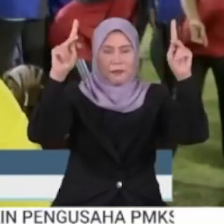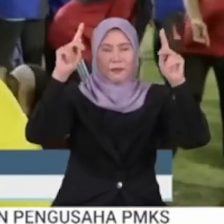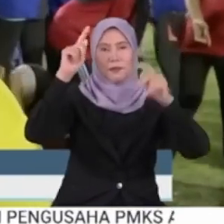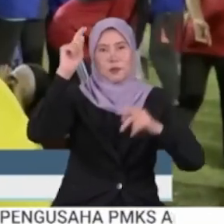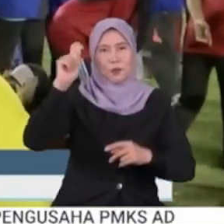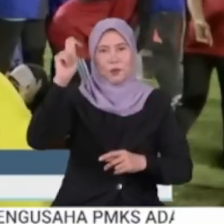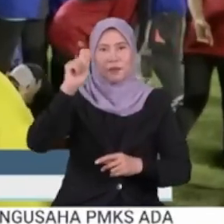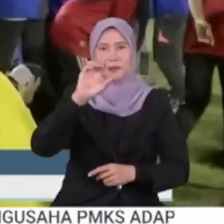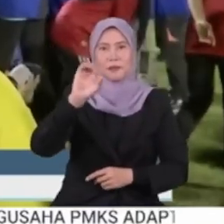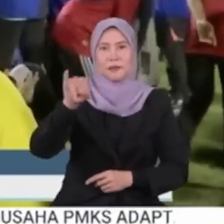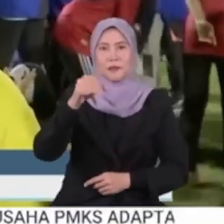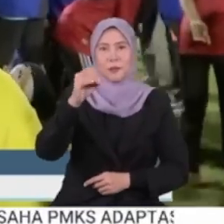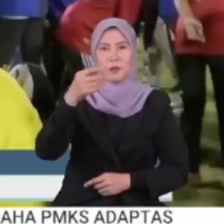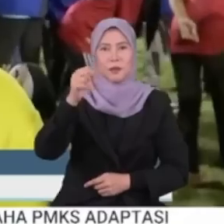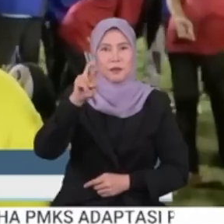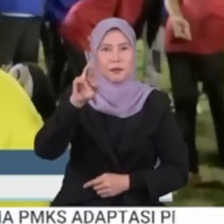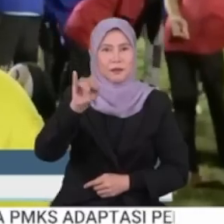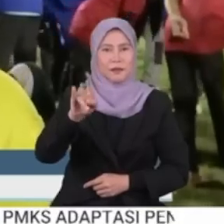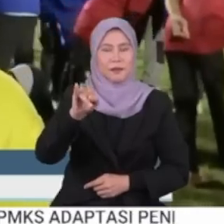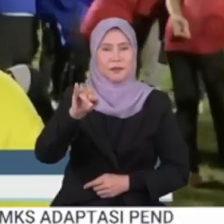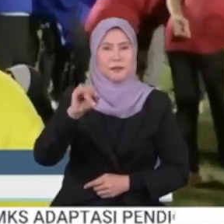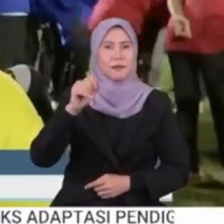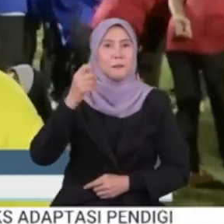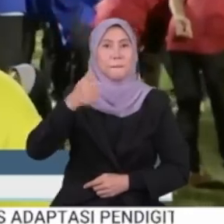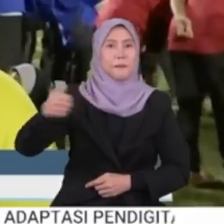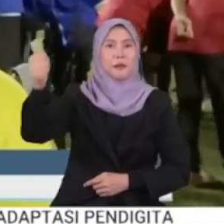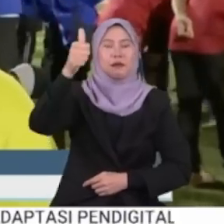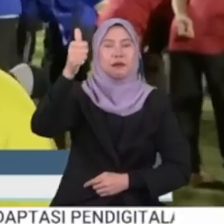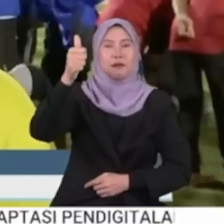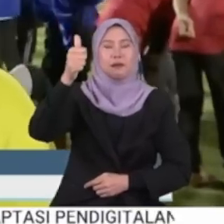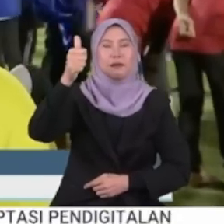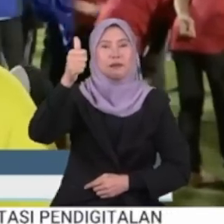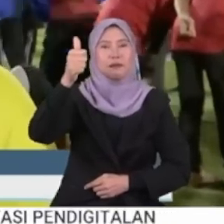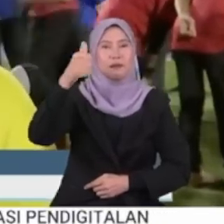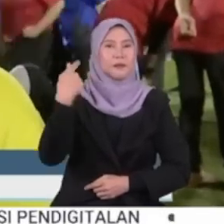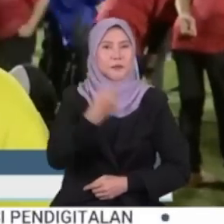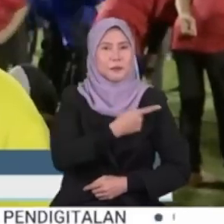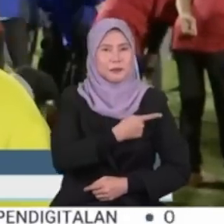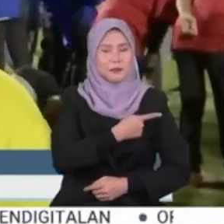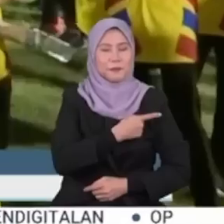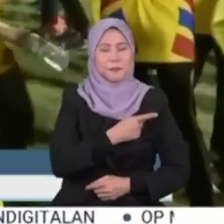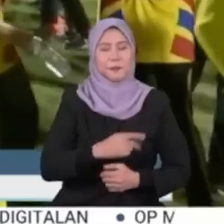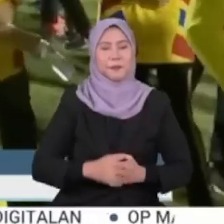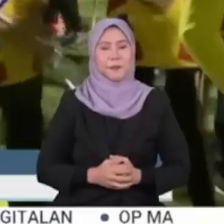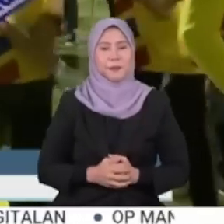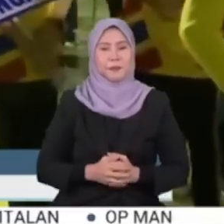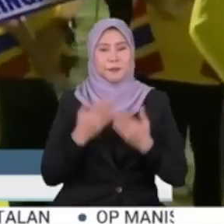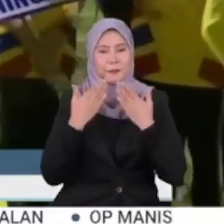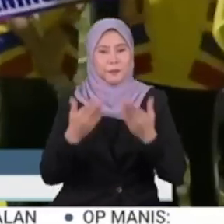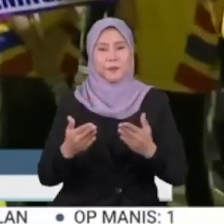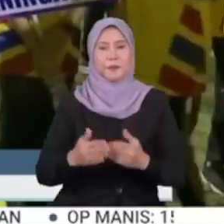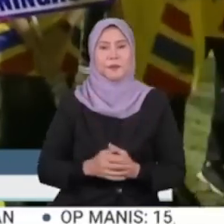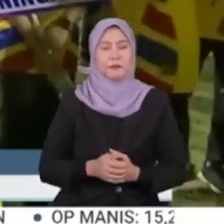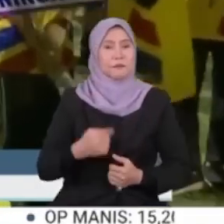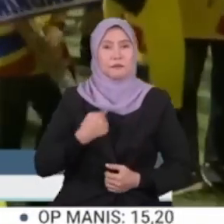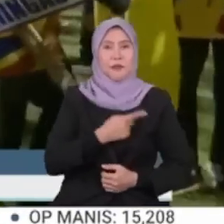Tuan Johari, pengarah kami, Tuan Jordi Sylvester, terima kasih kepada pengarah kami. Kami tidak sangka-sangka, sebenarnya kami